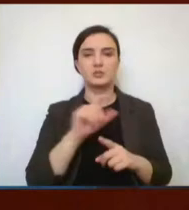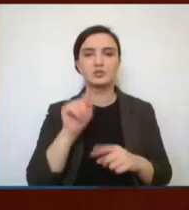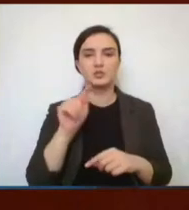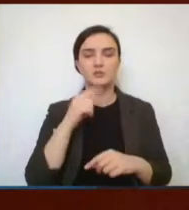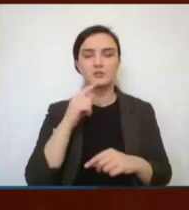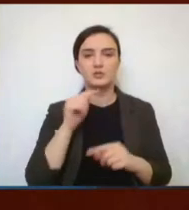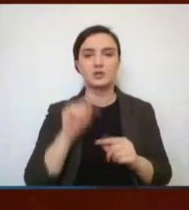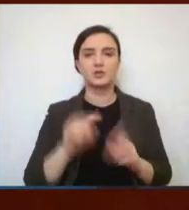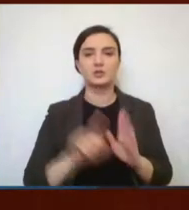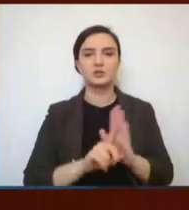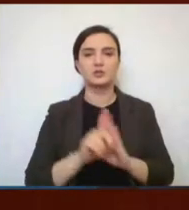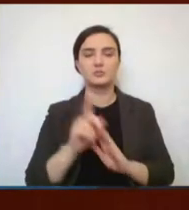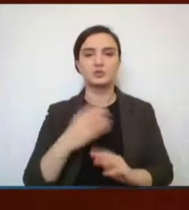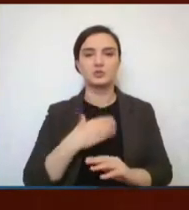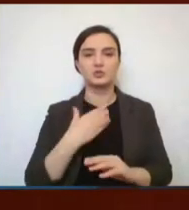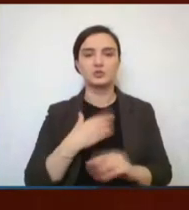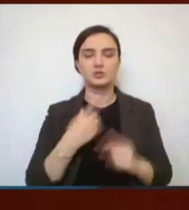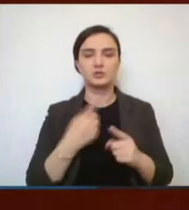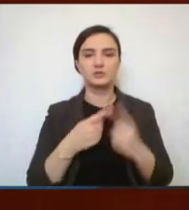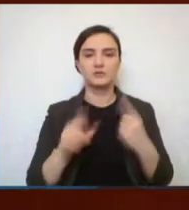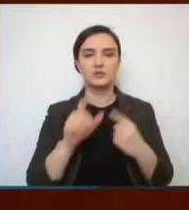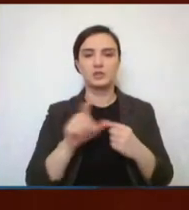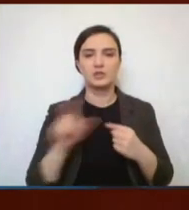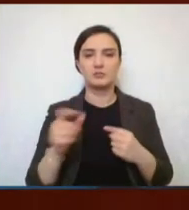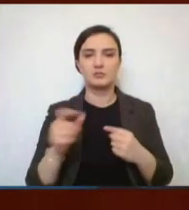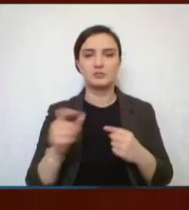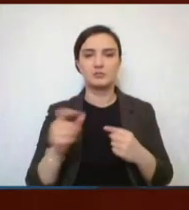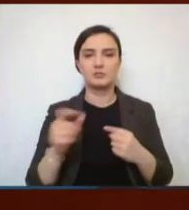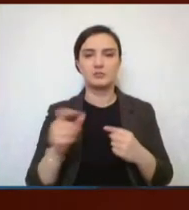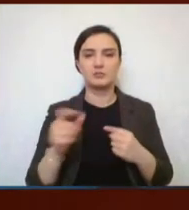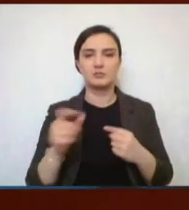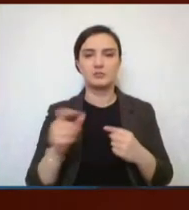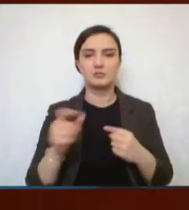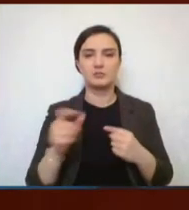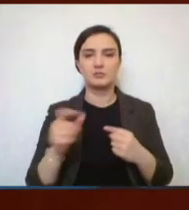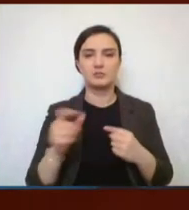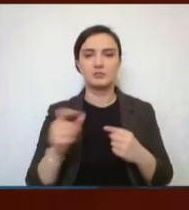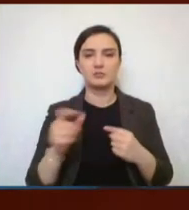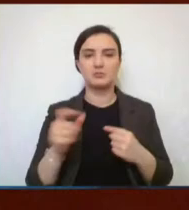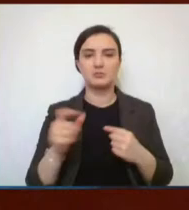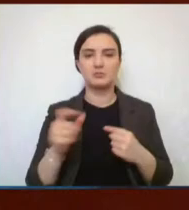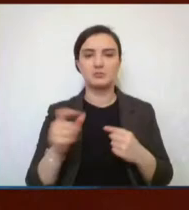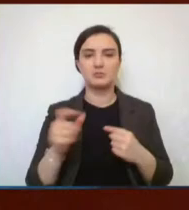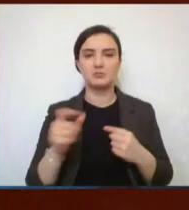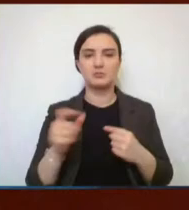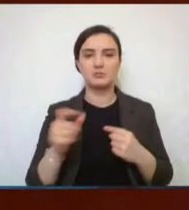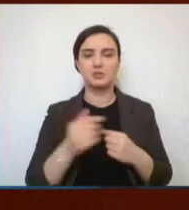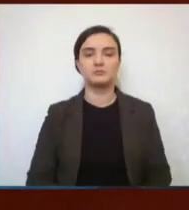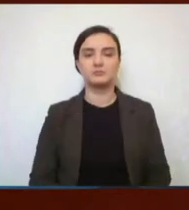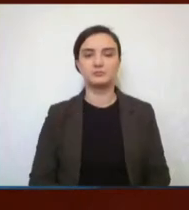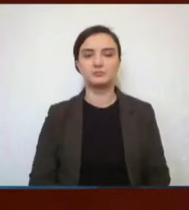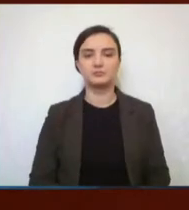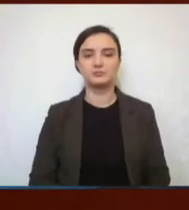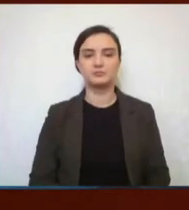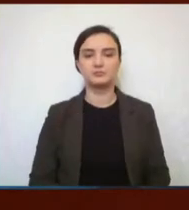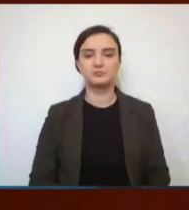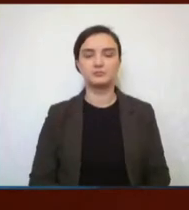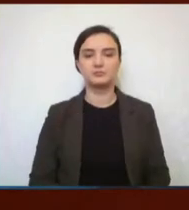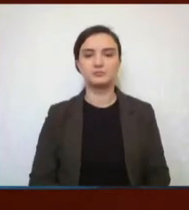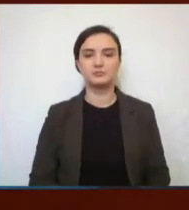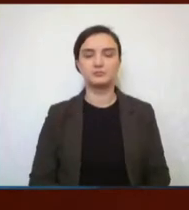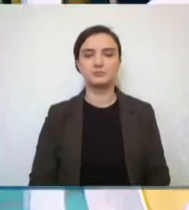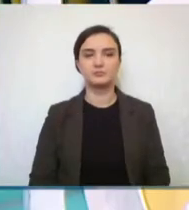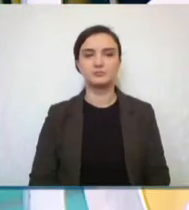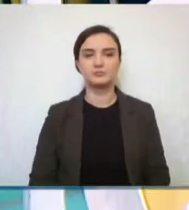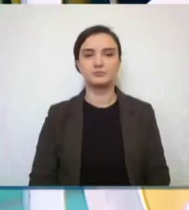შიში სხვა ადამიანები წინაშე. და მოდი აი აქ მივიდეთ იმ ადგილთან